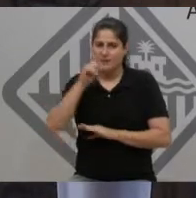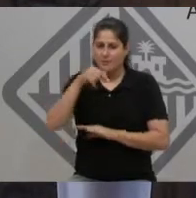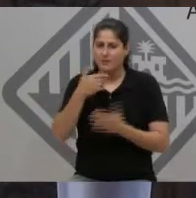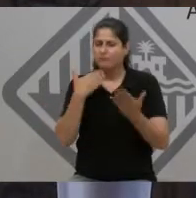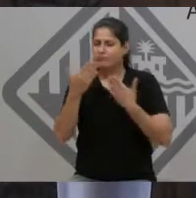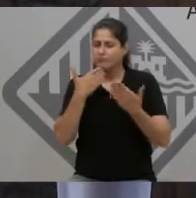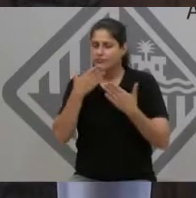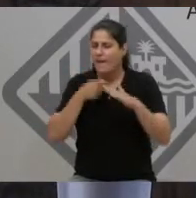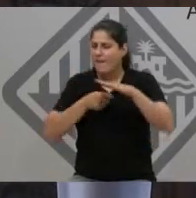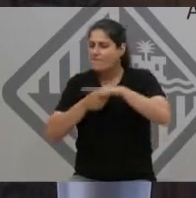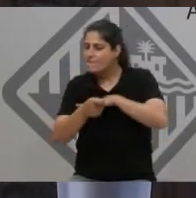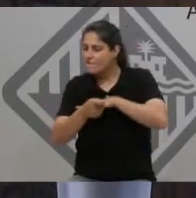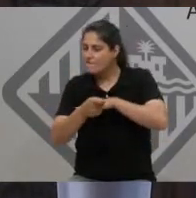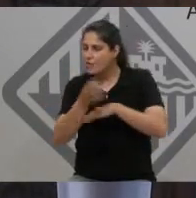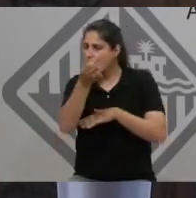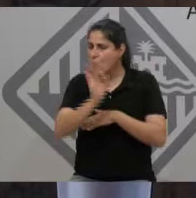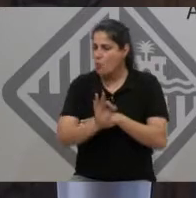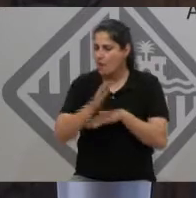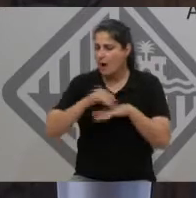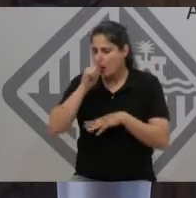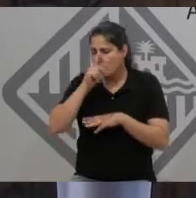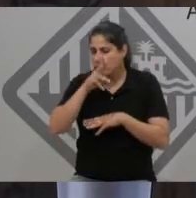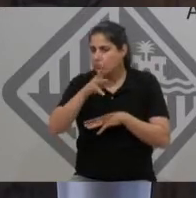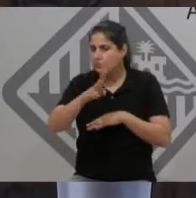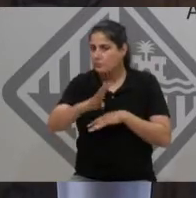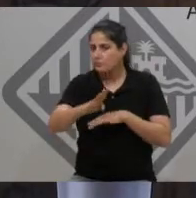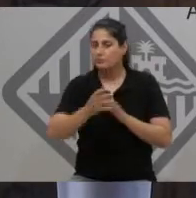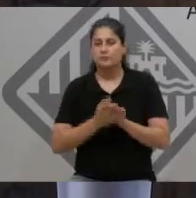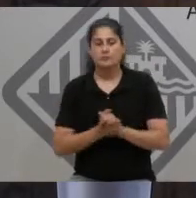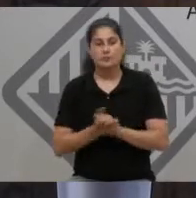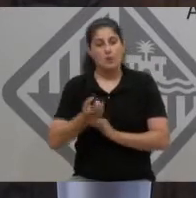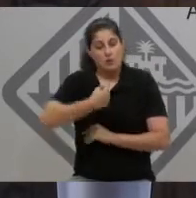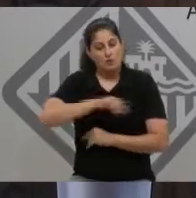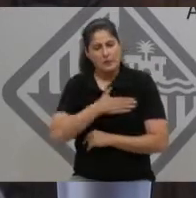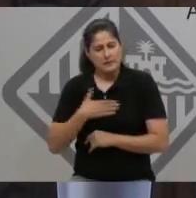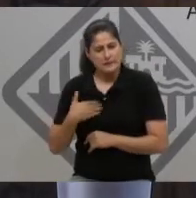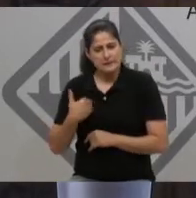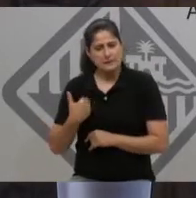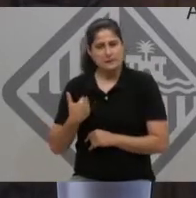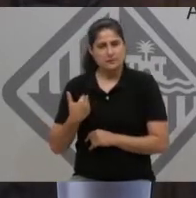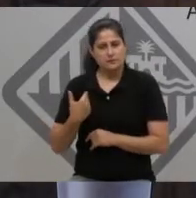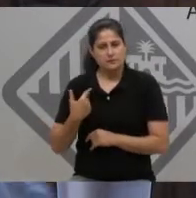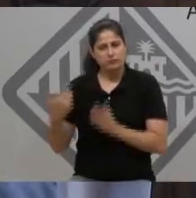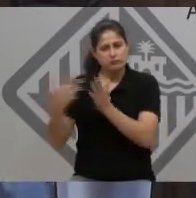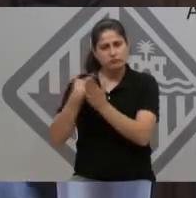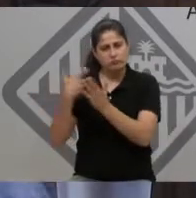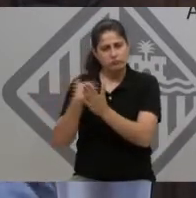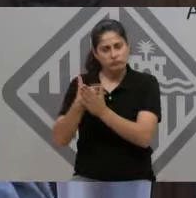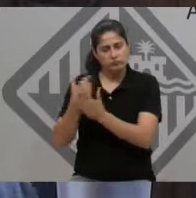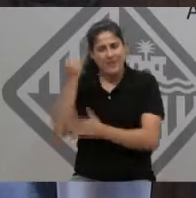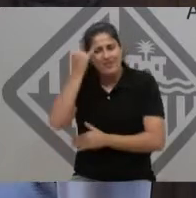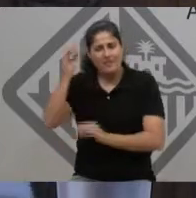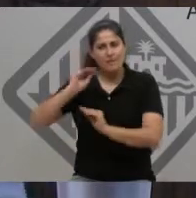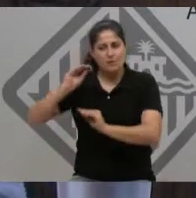les inversions a fer en els propers anys. I en aquest sentit, ens agradaria saber quines són les intencions, ens ha agradat